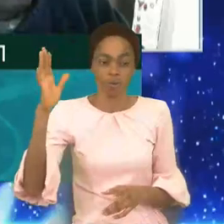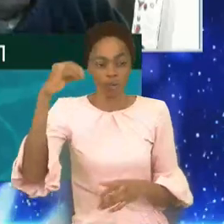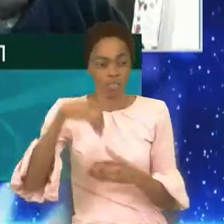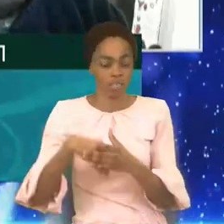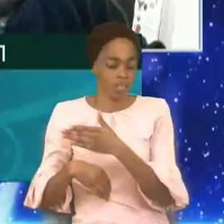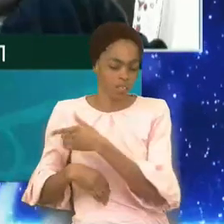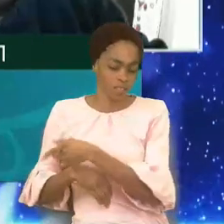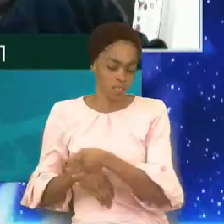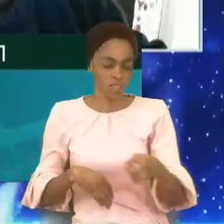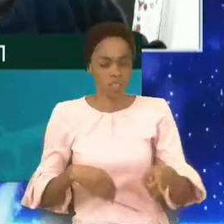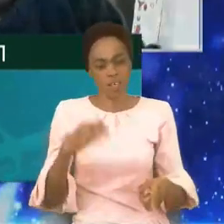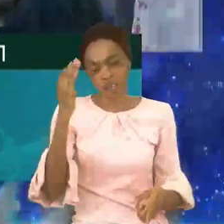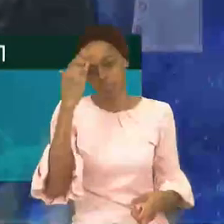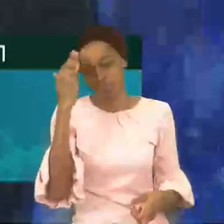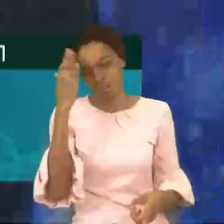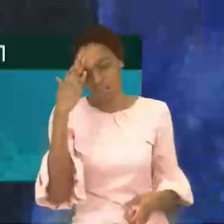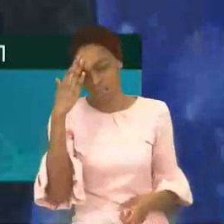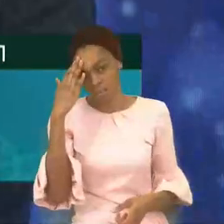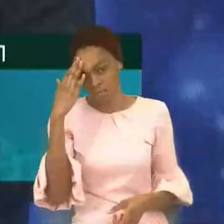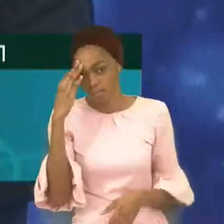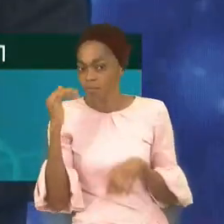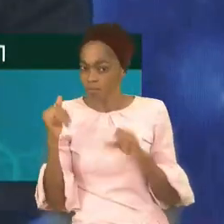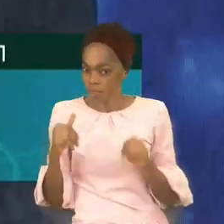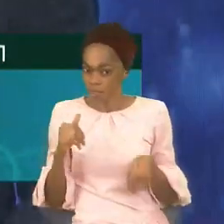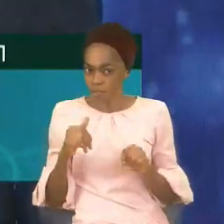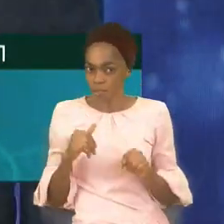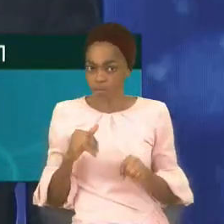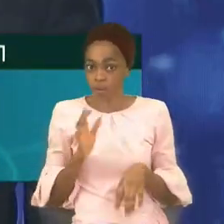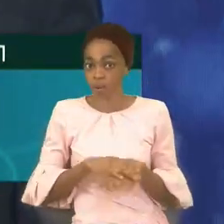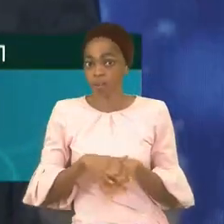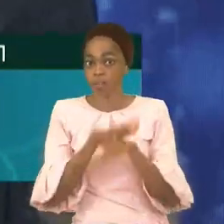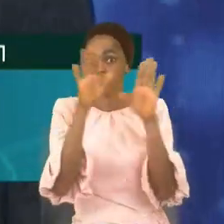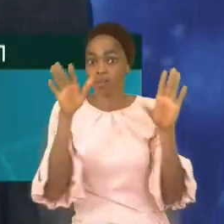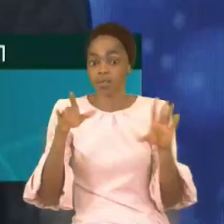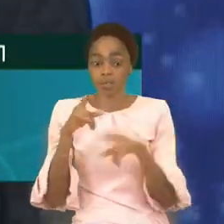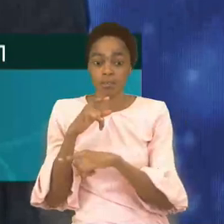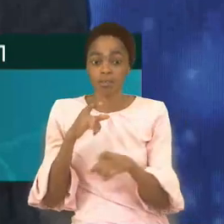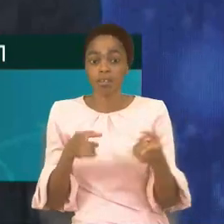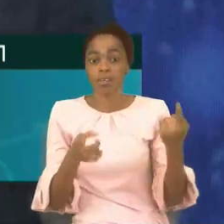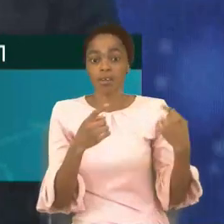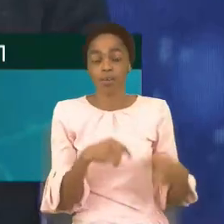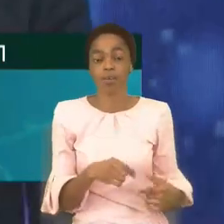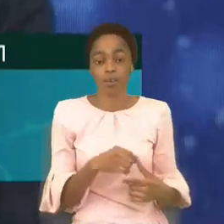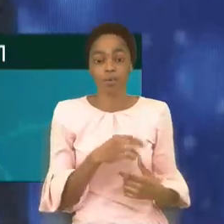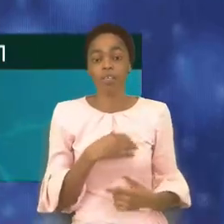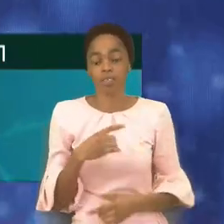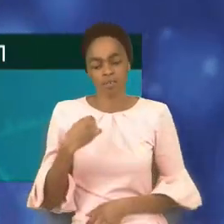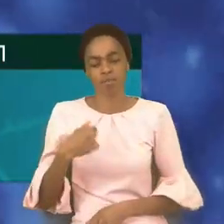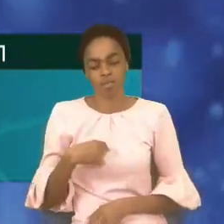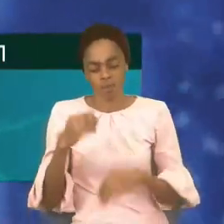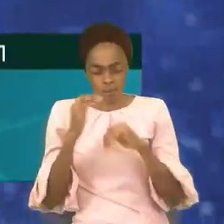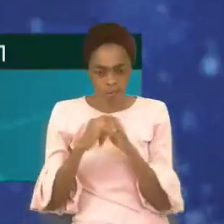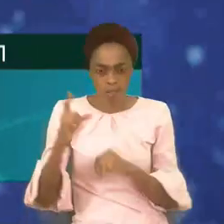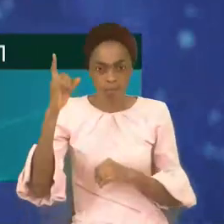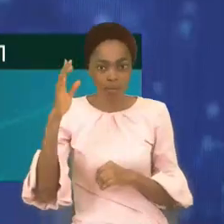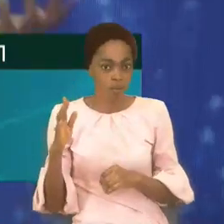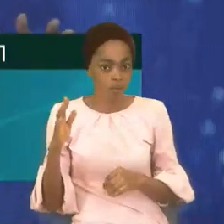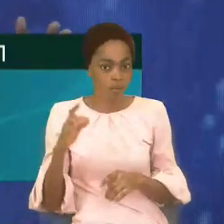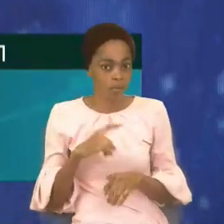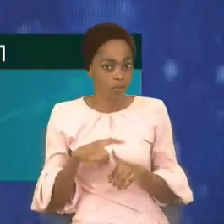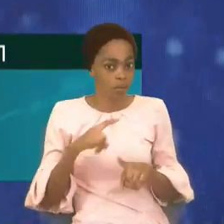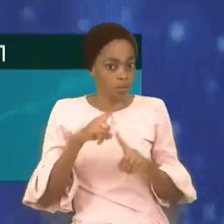a livrés à leur sens réprouvé. Le dimanche, ils viennent, c'est vrai, qu'ils croient en Dieu, qu'ils adorent Dieu. Quand